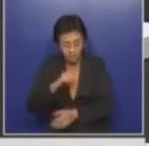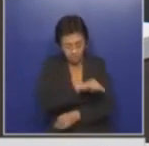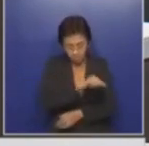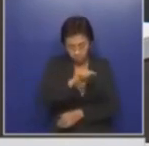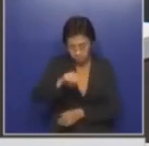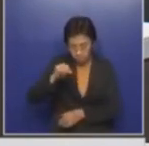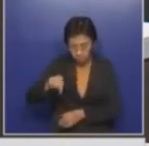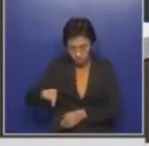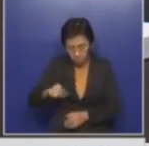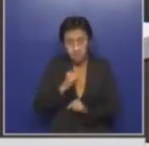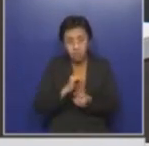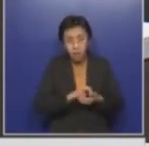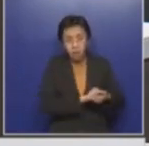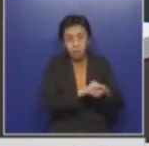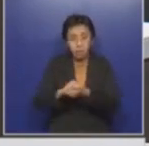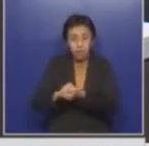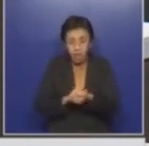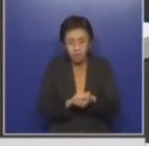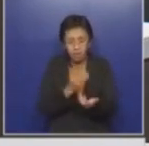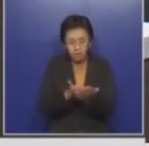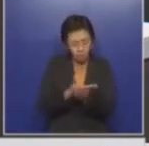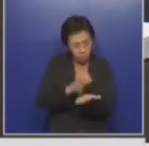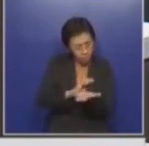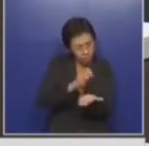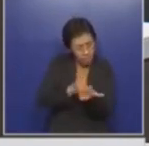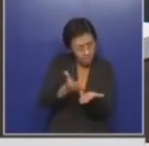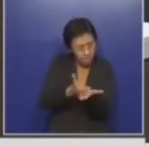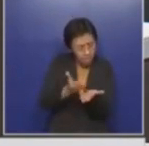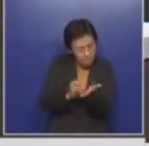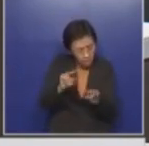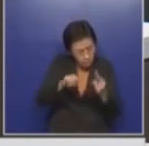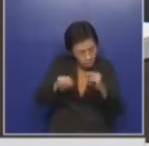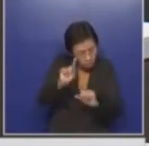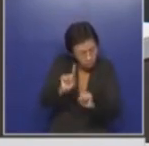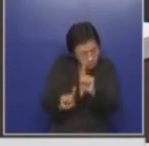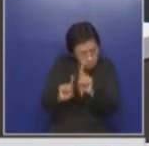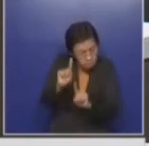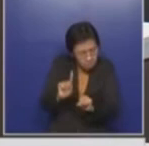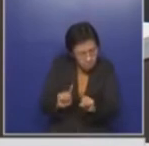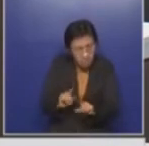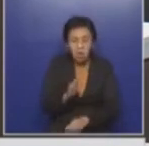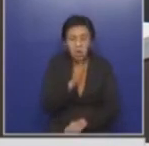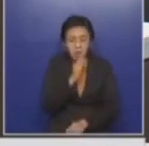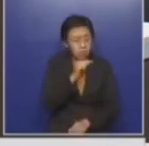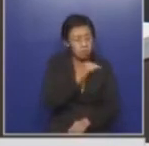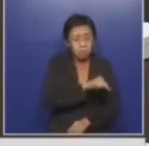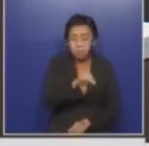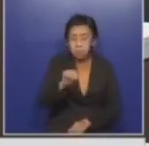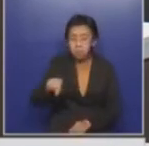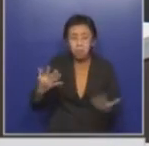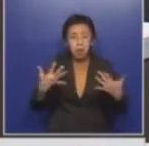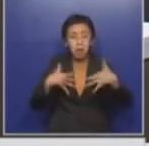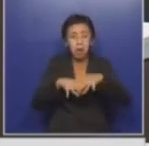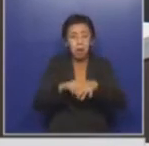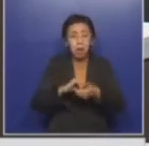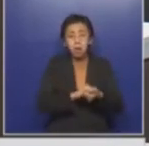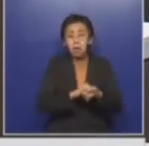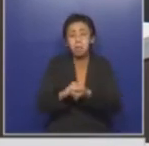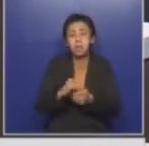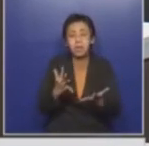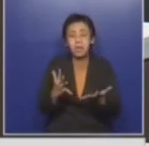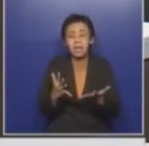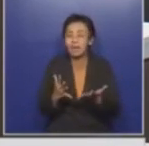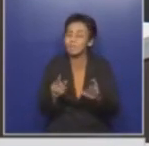ผลการใช้งบประมาณของประเทศเพราะถ้าท่านไม่บูรณาการกันนะครับอย่างตัวอย่างรายงาน